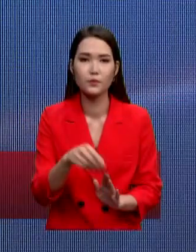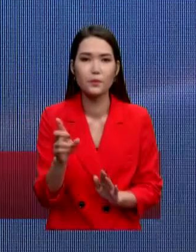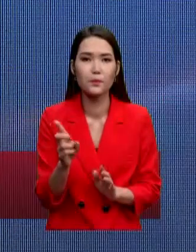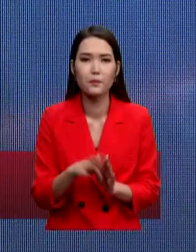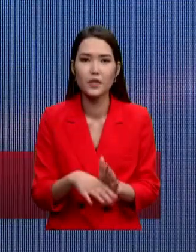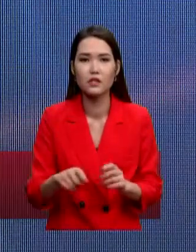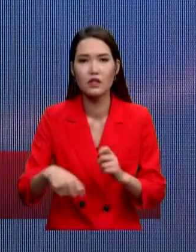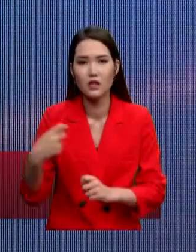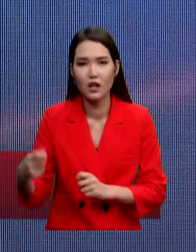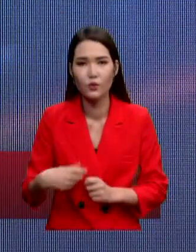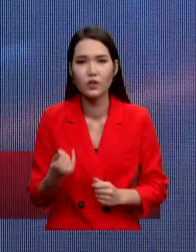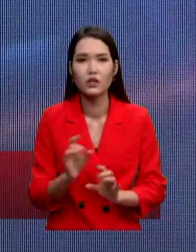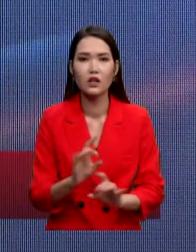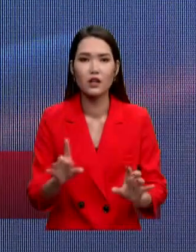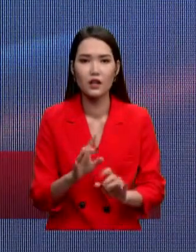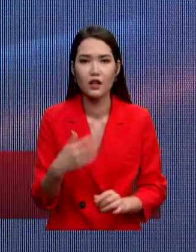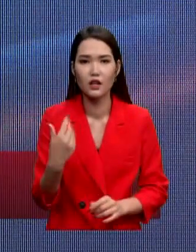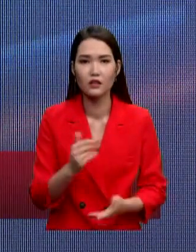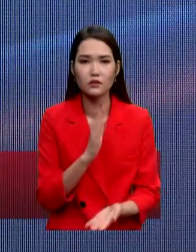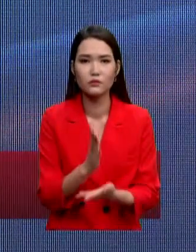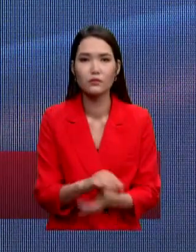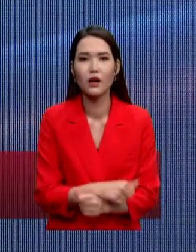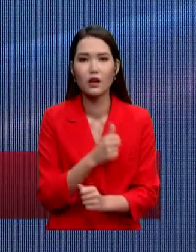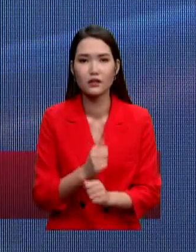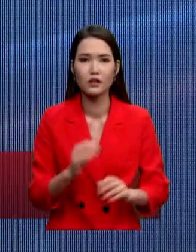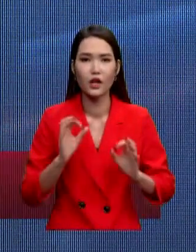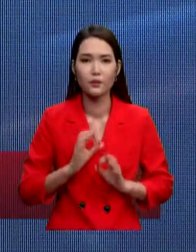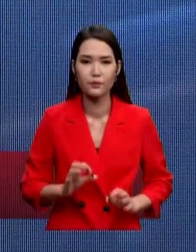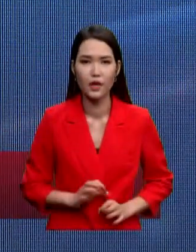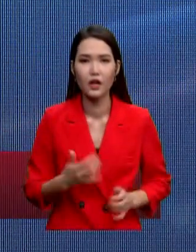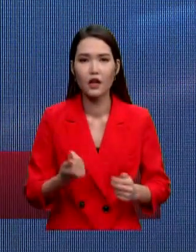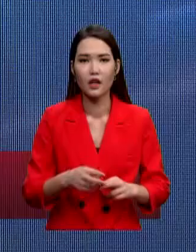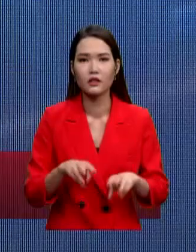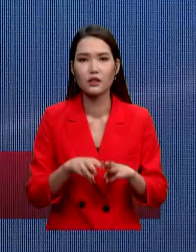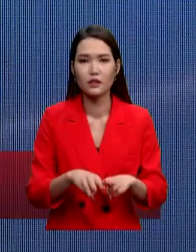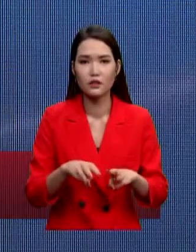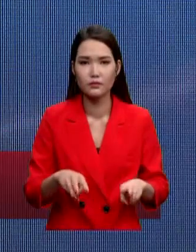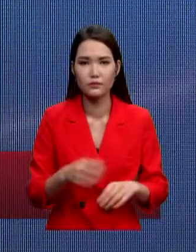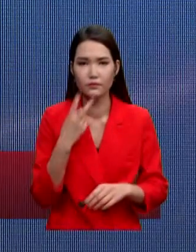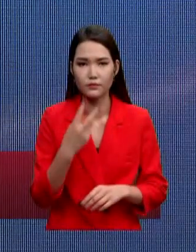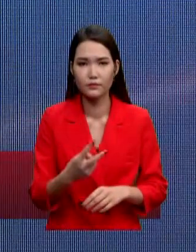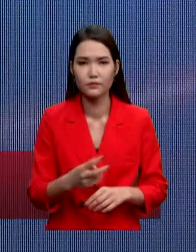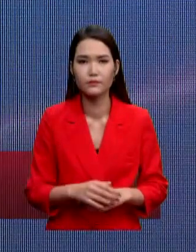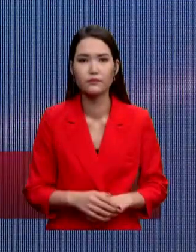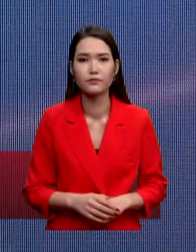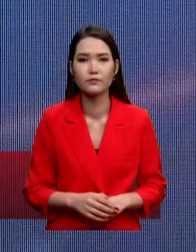без нарушений. О них на брифинге рассказал представитель Генеральной прокуратуры. Об этом мы расскажем в следующих выпусках